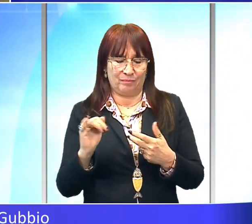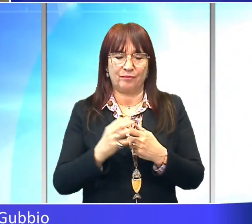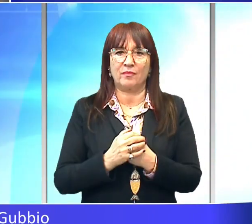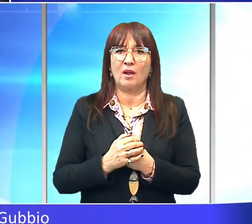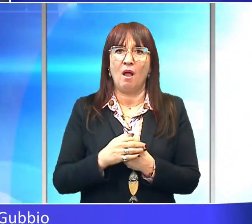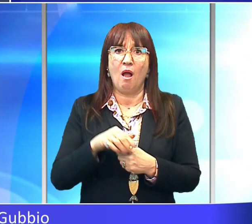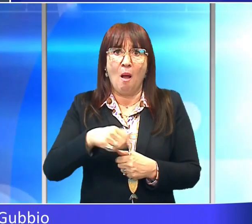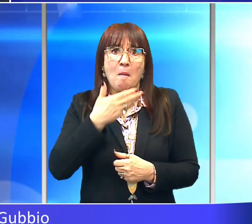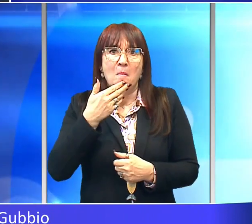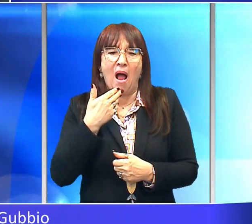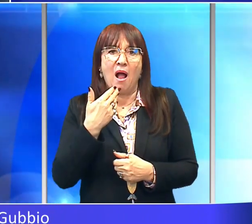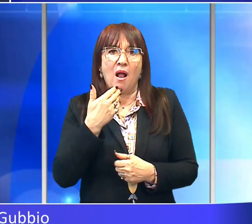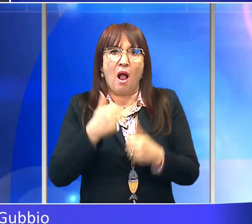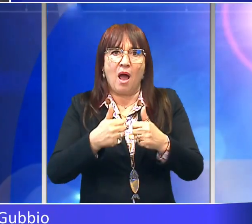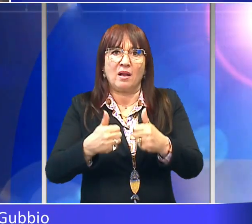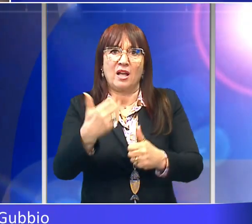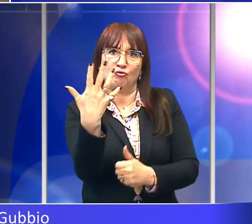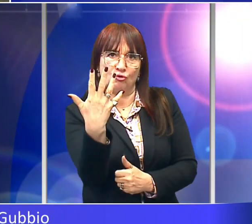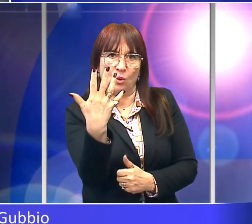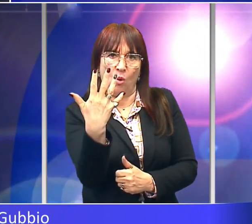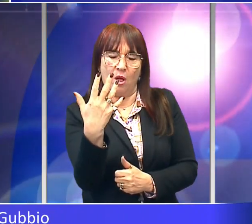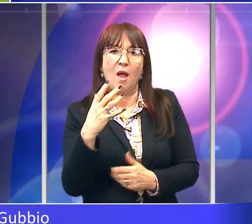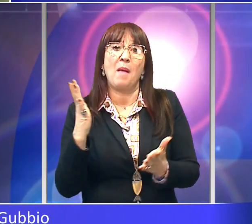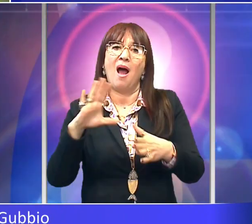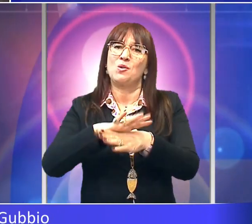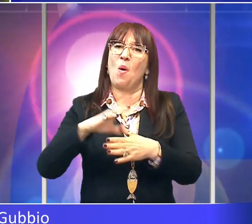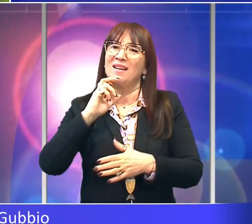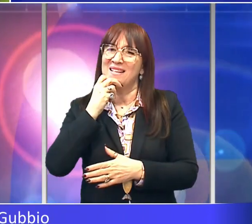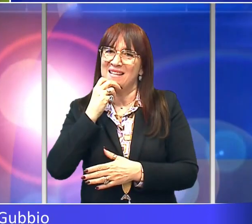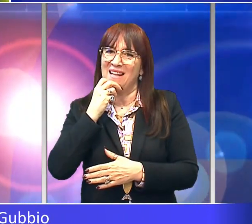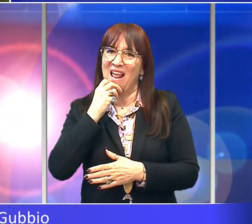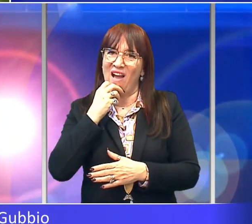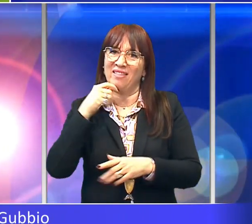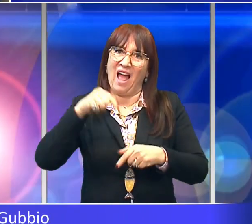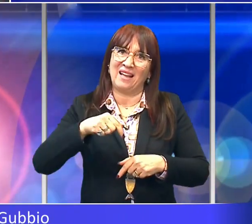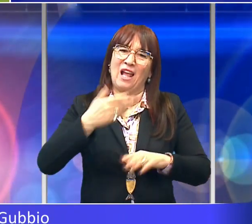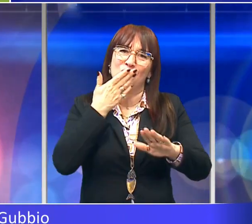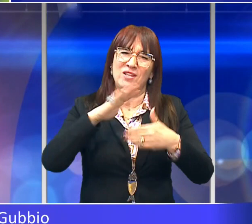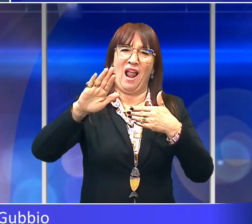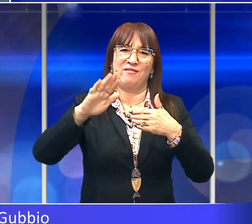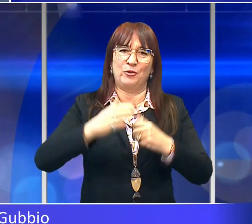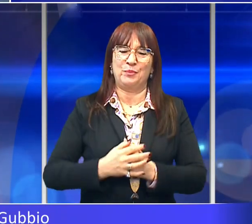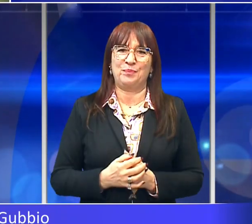5 giornate dalla fine, il Sestri è fuori dalla zona play-out.